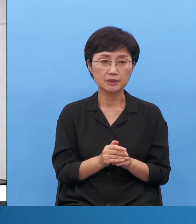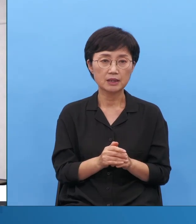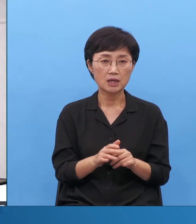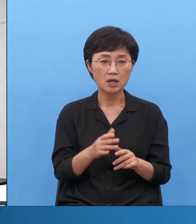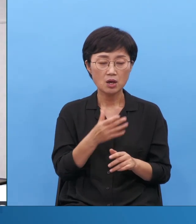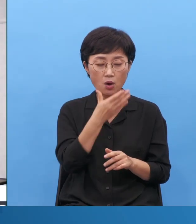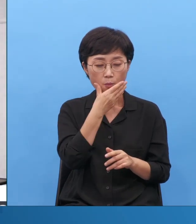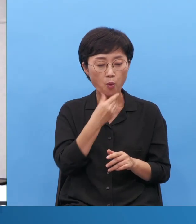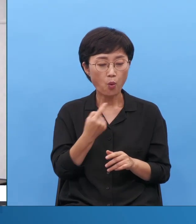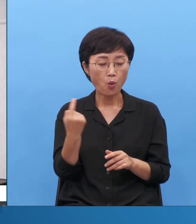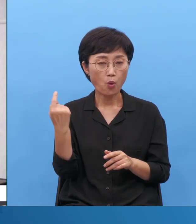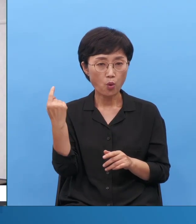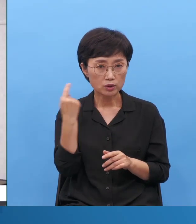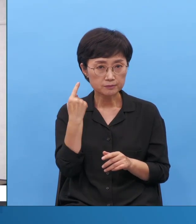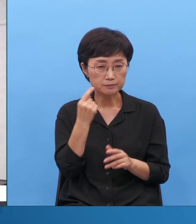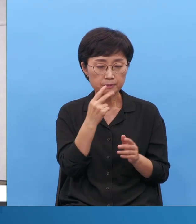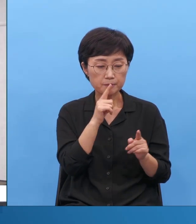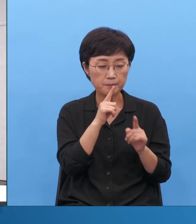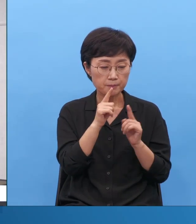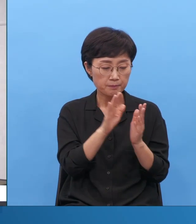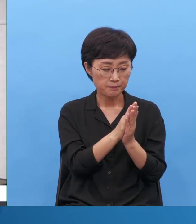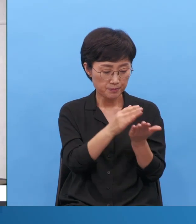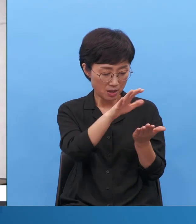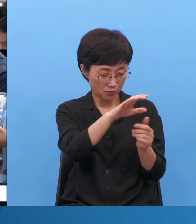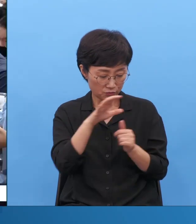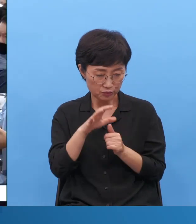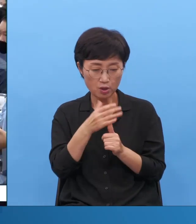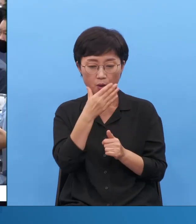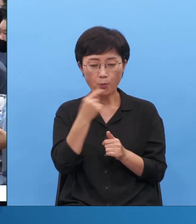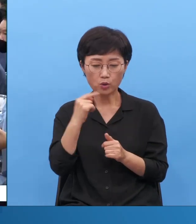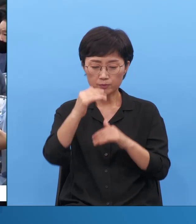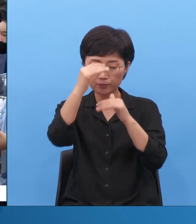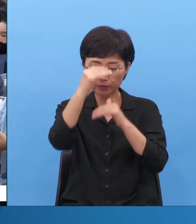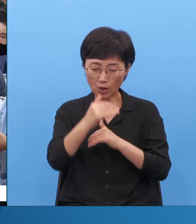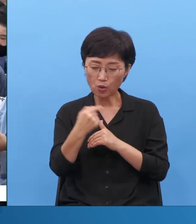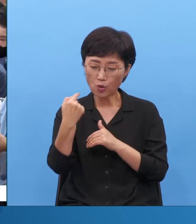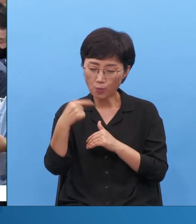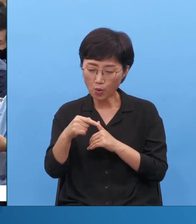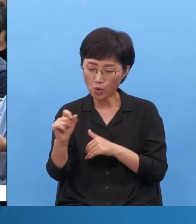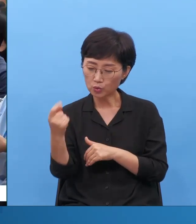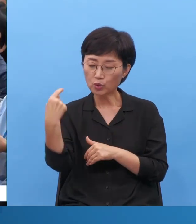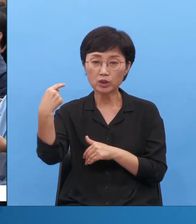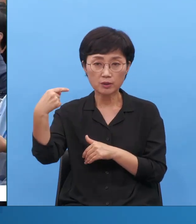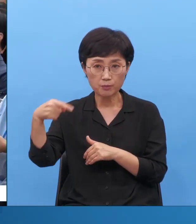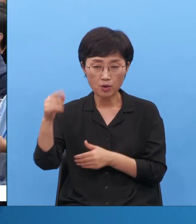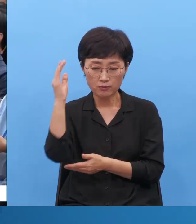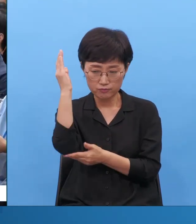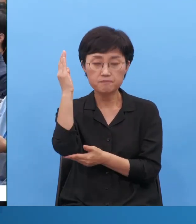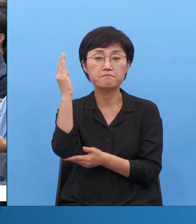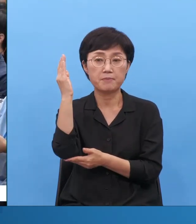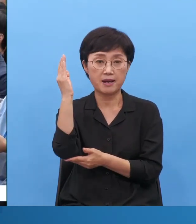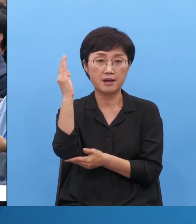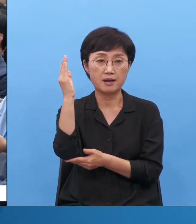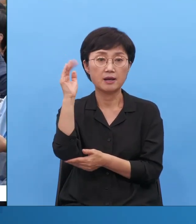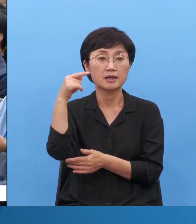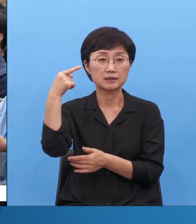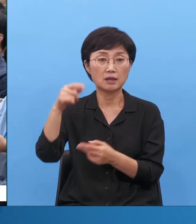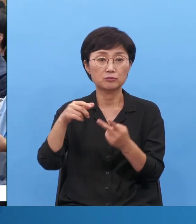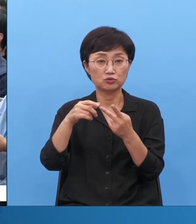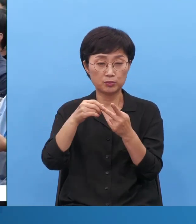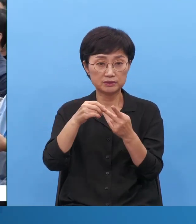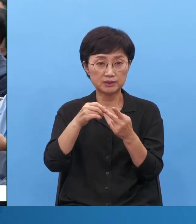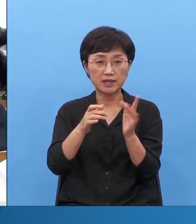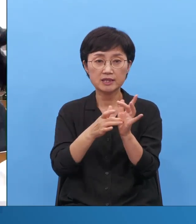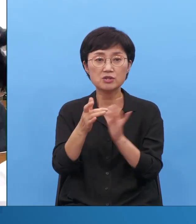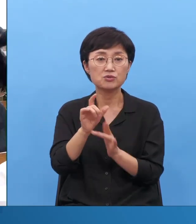현장복음 메시지 교재의 서론인 복음의 내용과 동기, 현장복음화의 메시지를 1강으로 전했고, 이어 2과 예수의